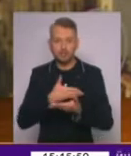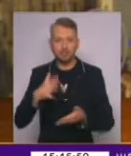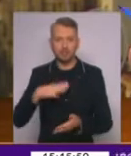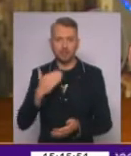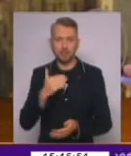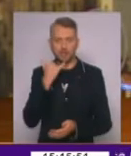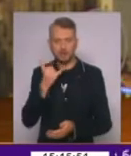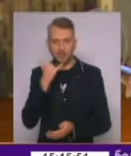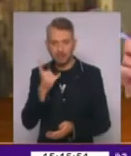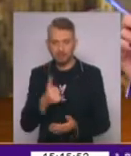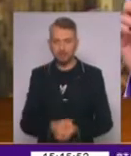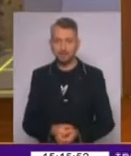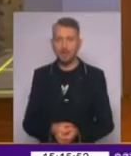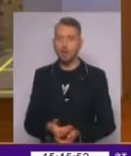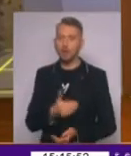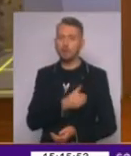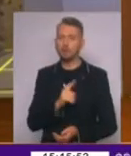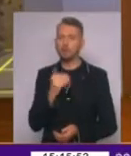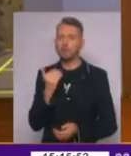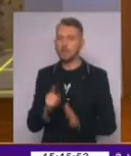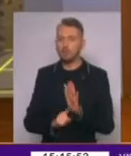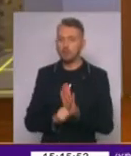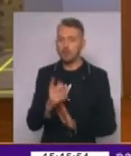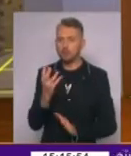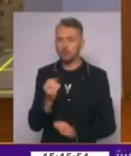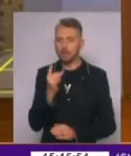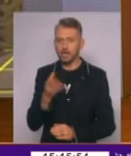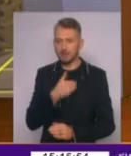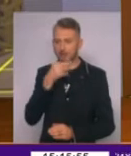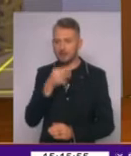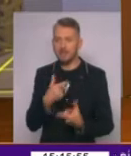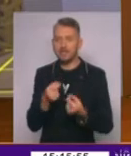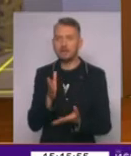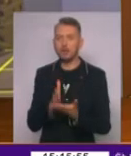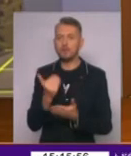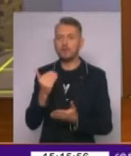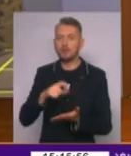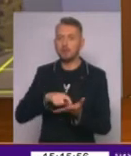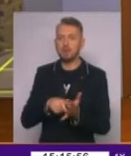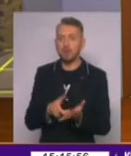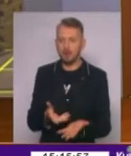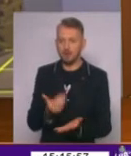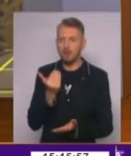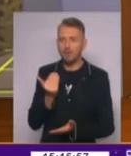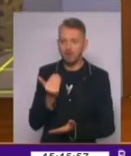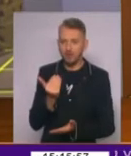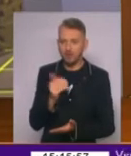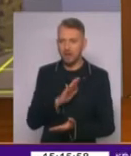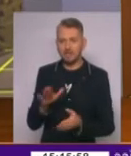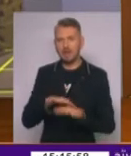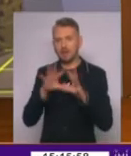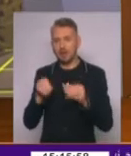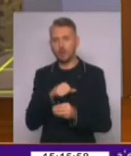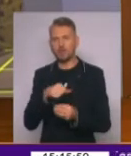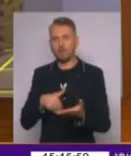дзвінків. Пані Наталія, хочу, щоб ви на початку ще раз нам сказали, де знаходиться ваша приймальня, саме от ваша, не загальну самопоміч